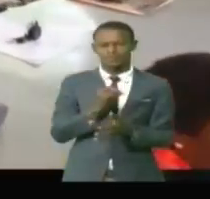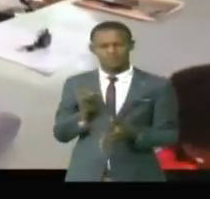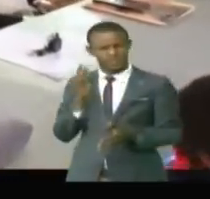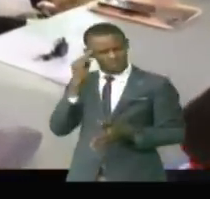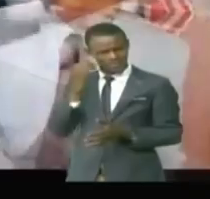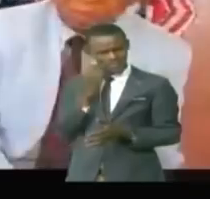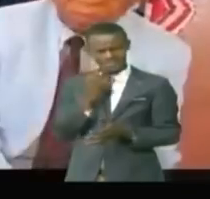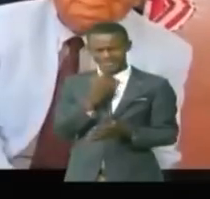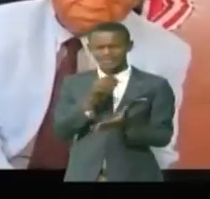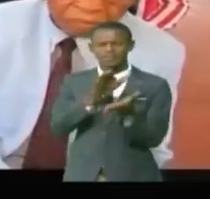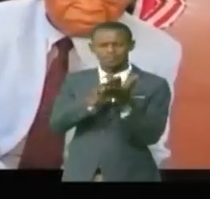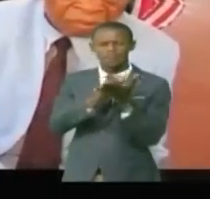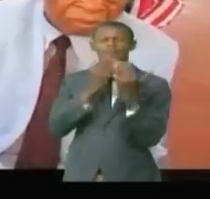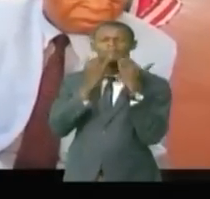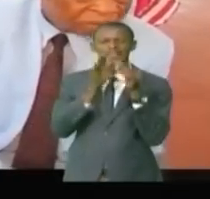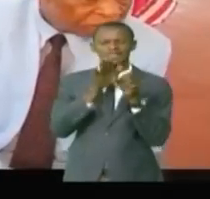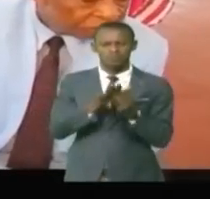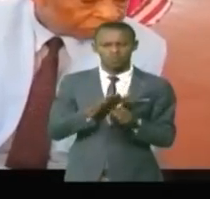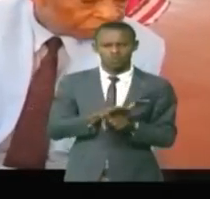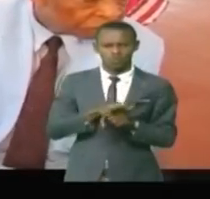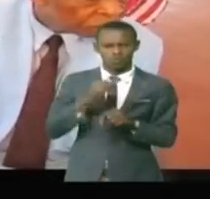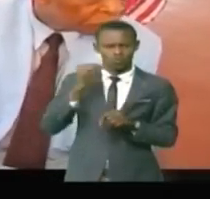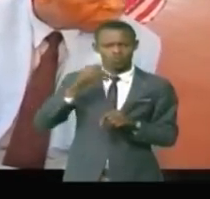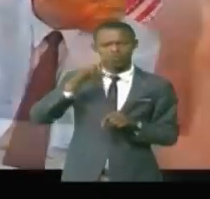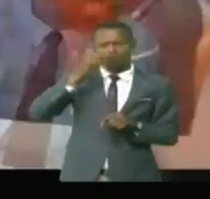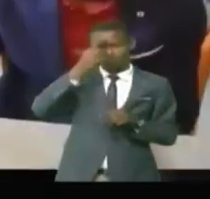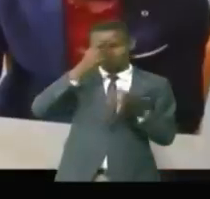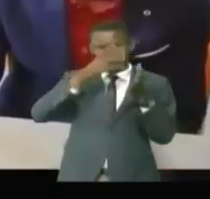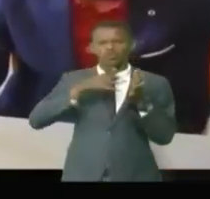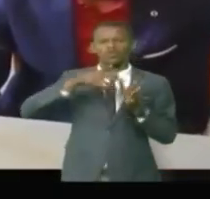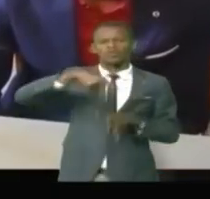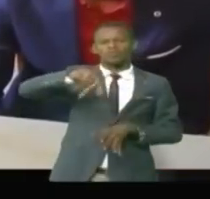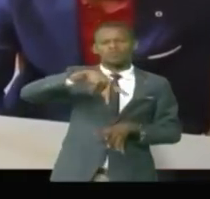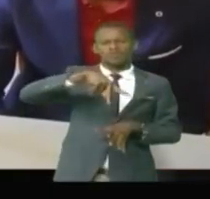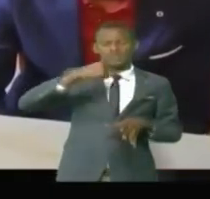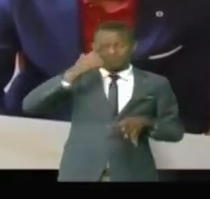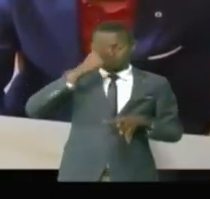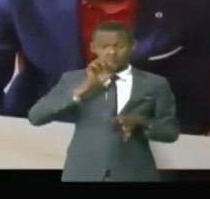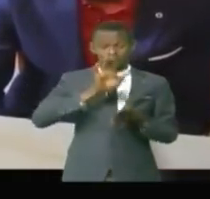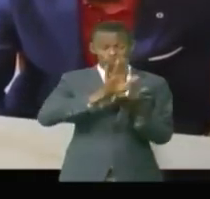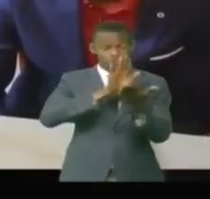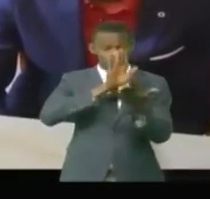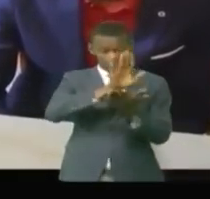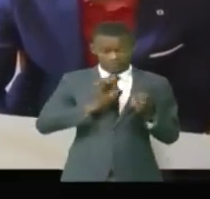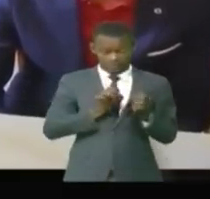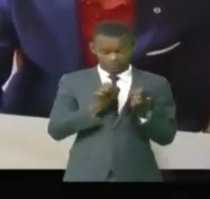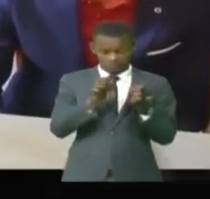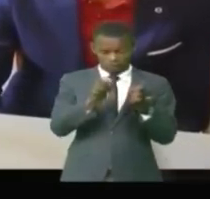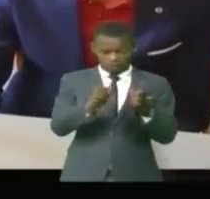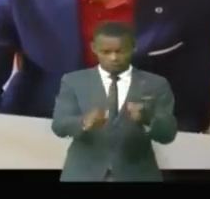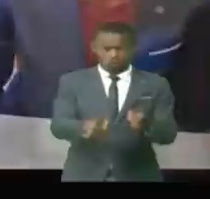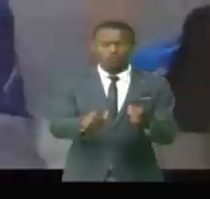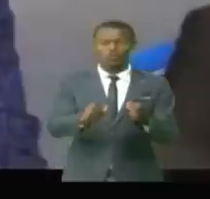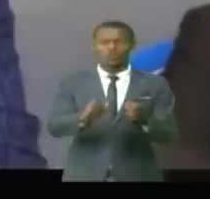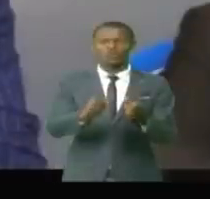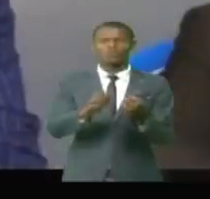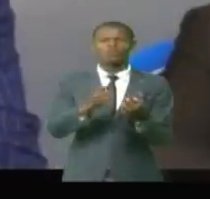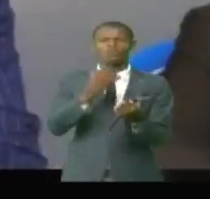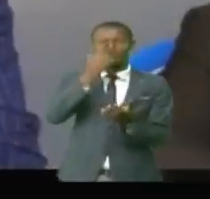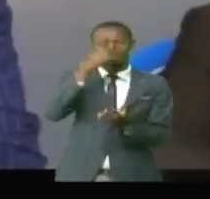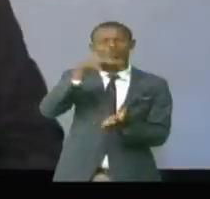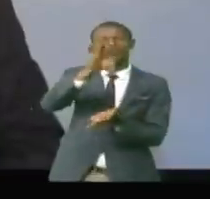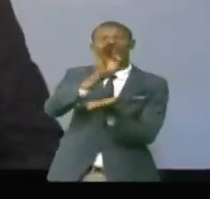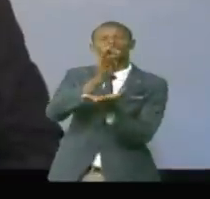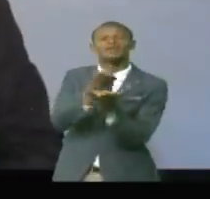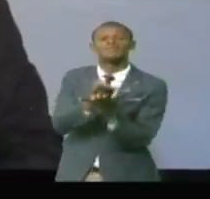accordé à la réforme des finances publiques à travers le projet Encore et a expliqué l'importance des 10 travaux. Il convient de